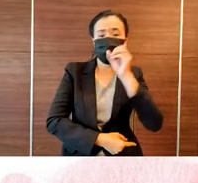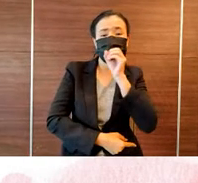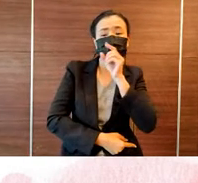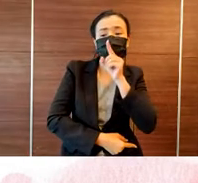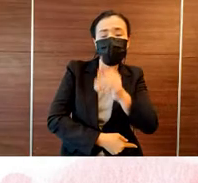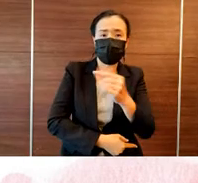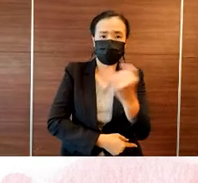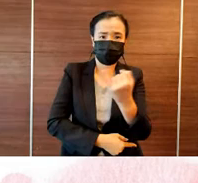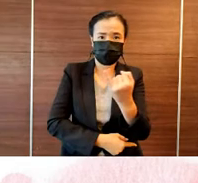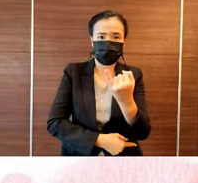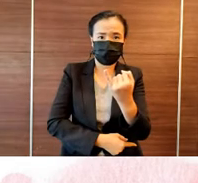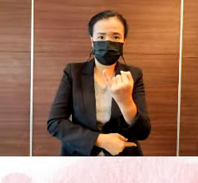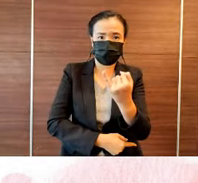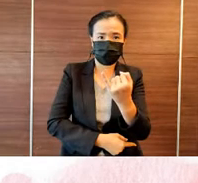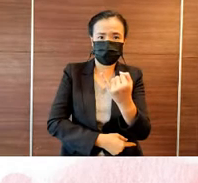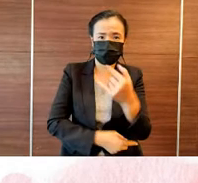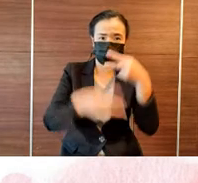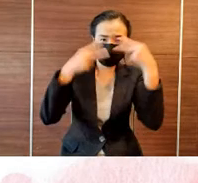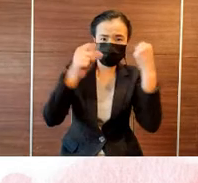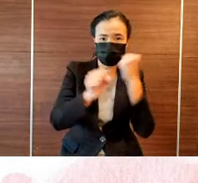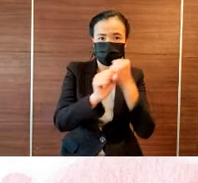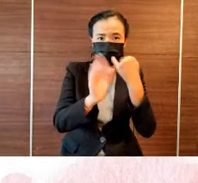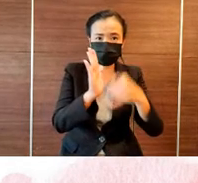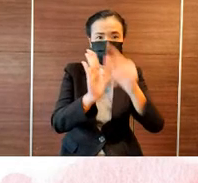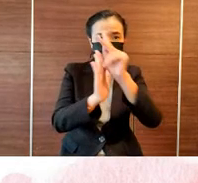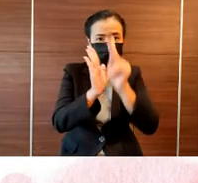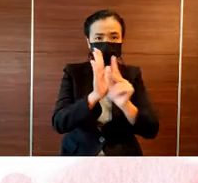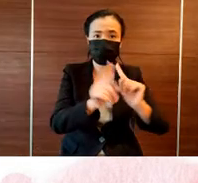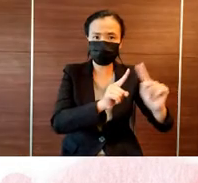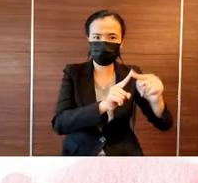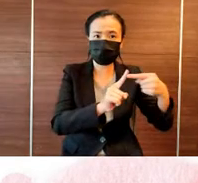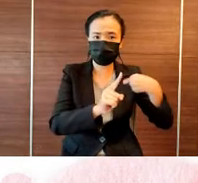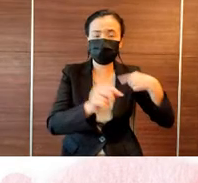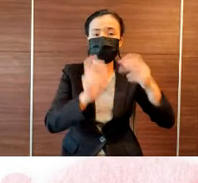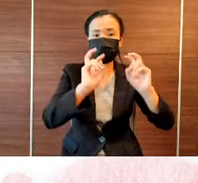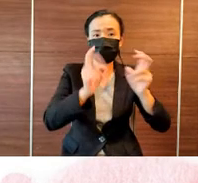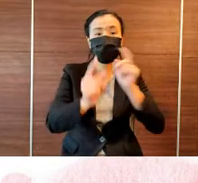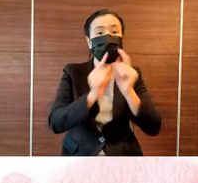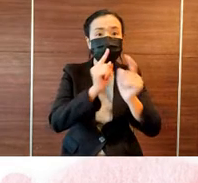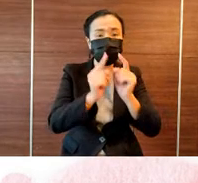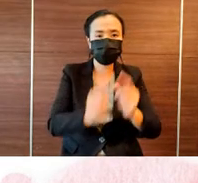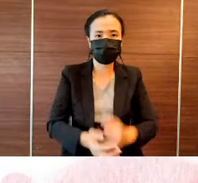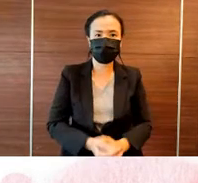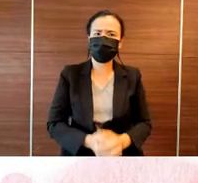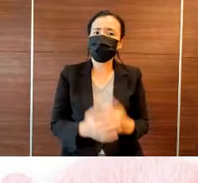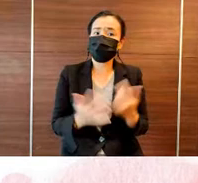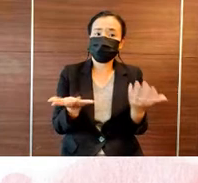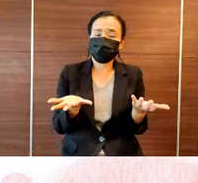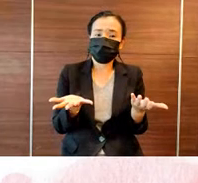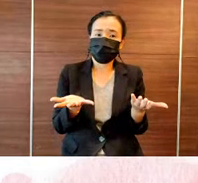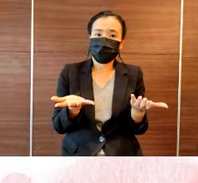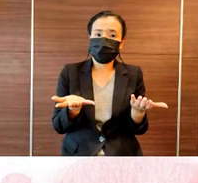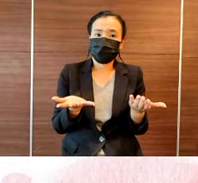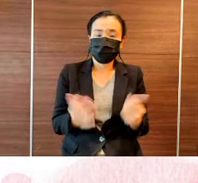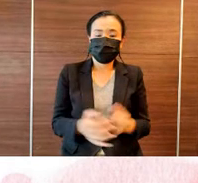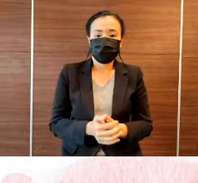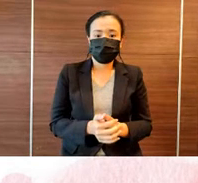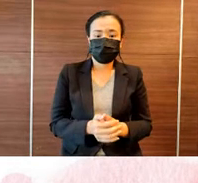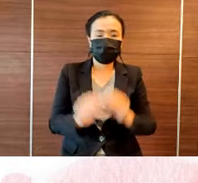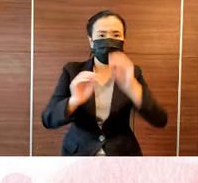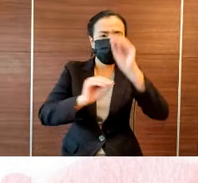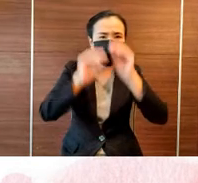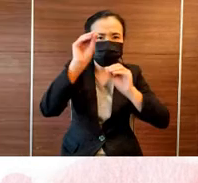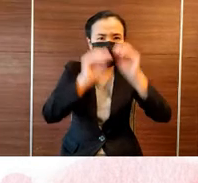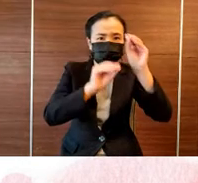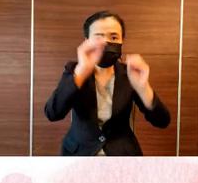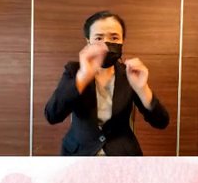ไม่ดีเป็นอาชญากรเนาะคิดว่านี้คือประเด็นที่จะชวนดูนะคะแล้วยังไงอะคะคือมันซ้อนกันหล